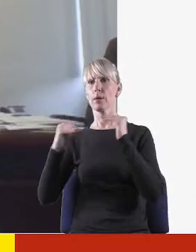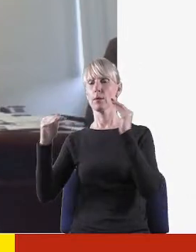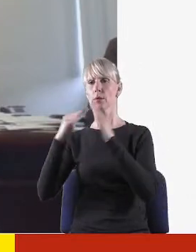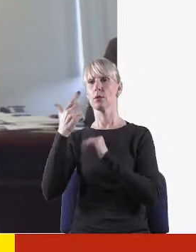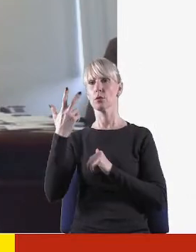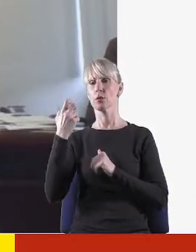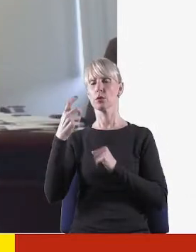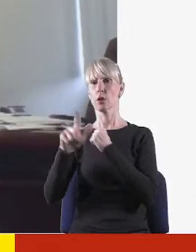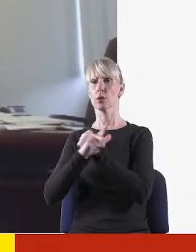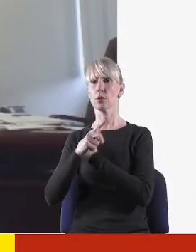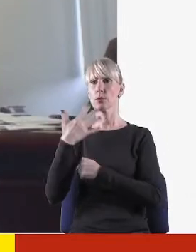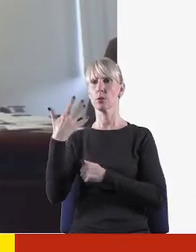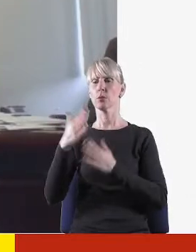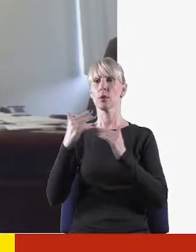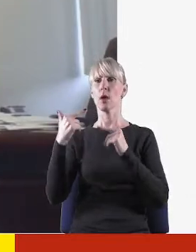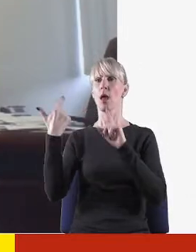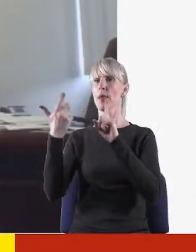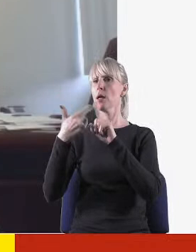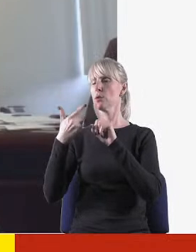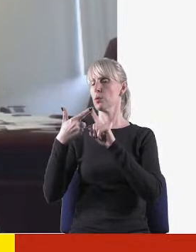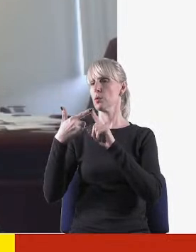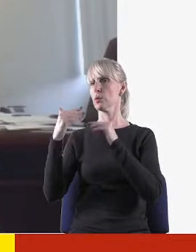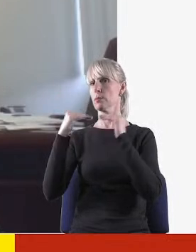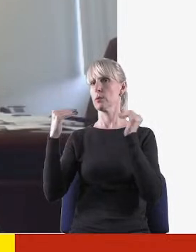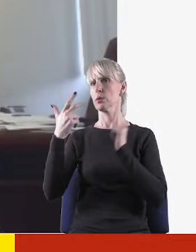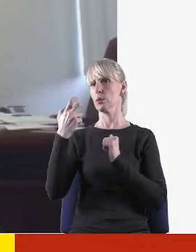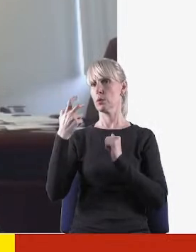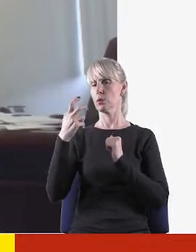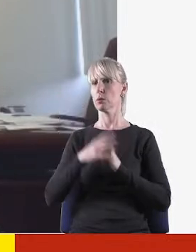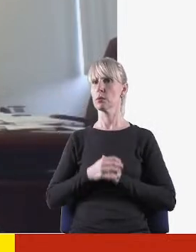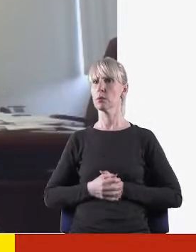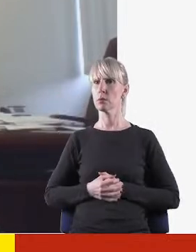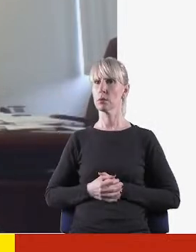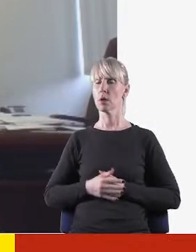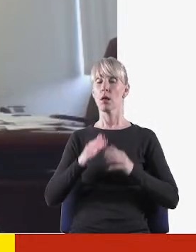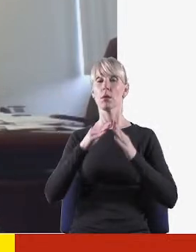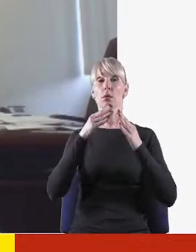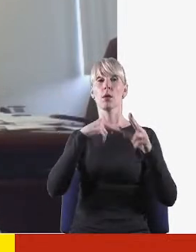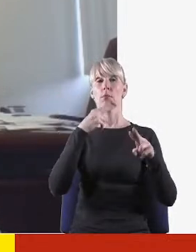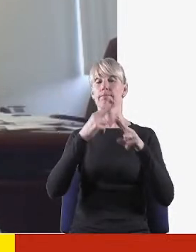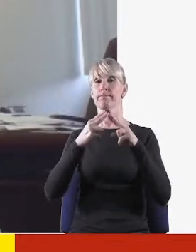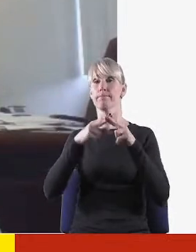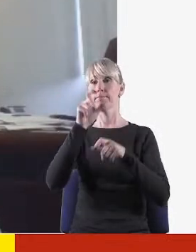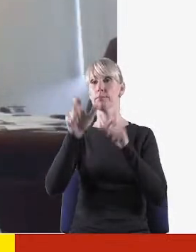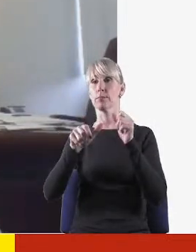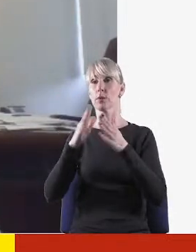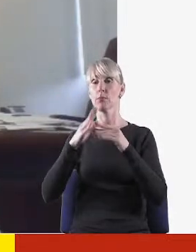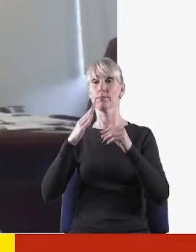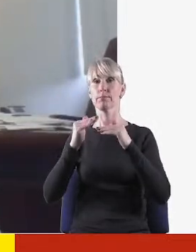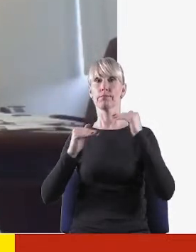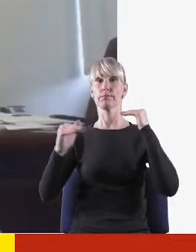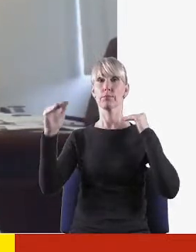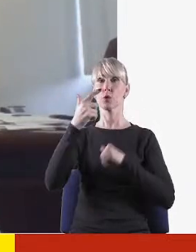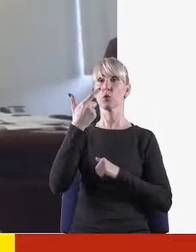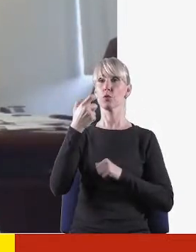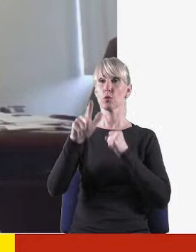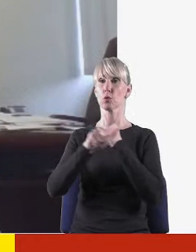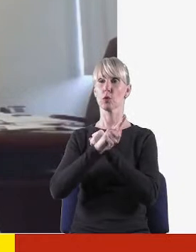drugim poziomie. Kiedy ten poziom pacjentów, obłożenia łóżek przekroczy powyżej